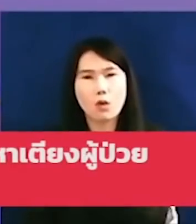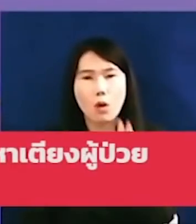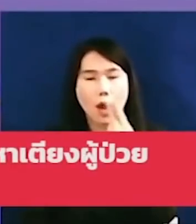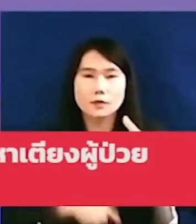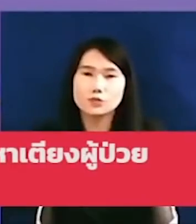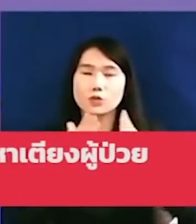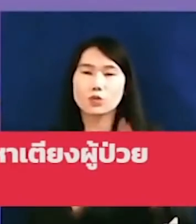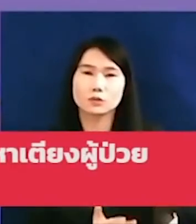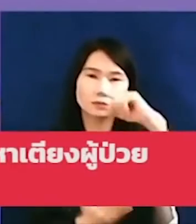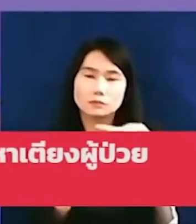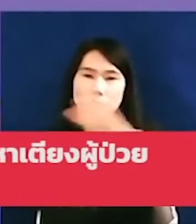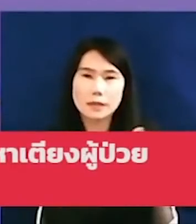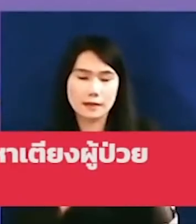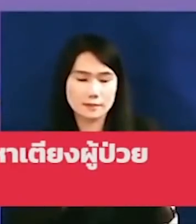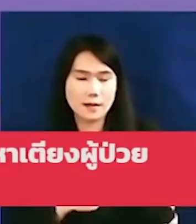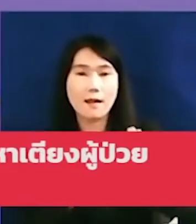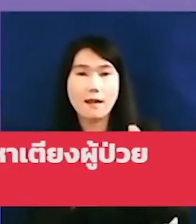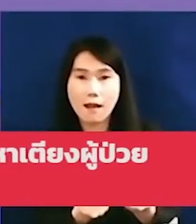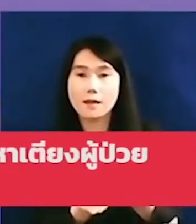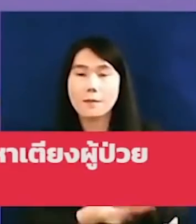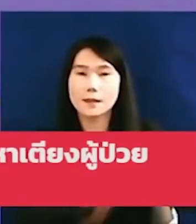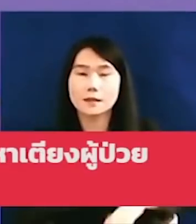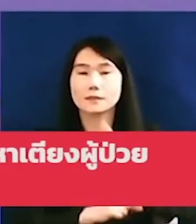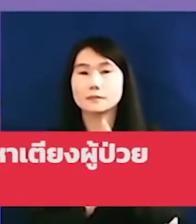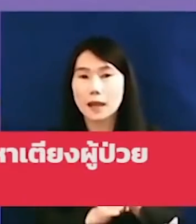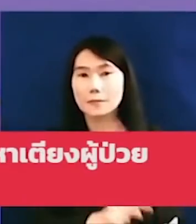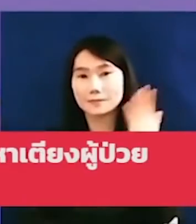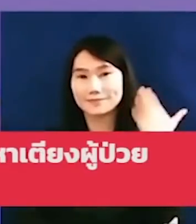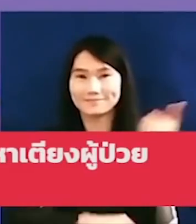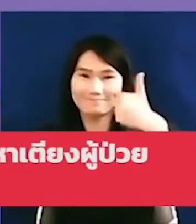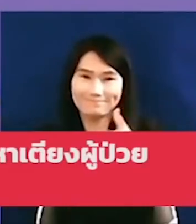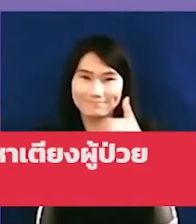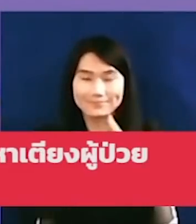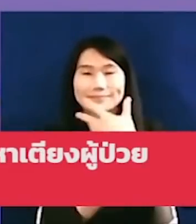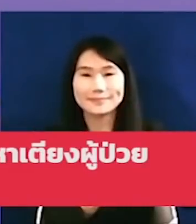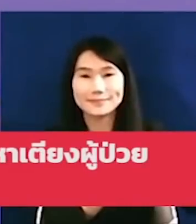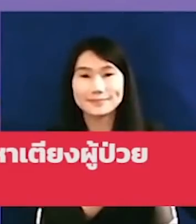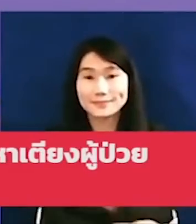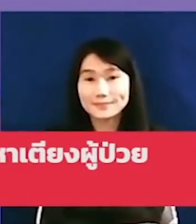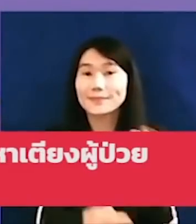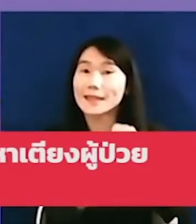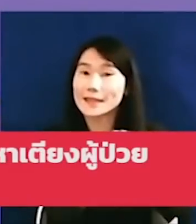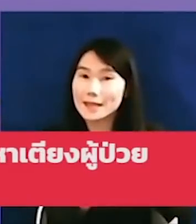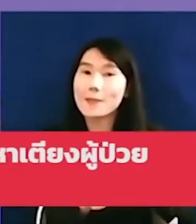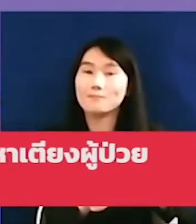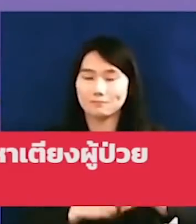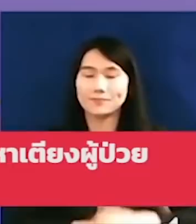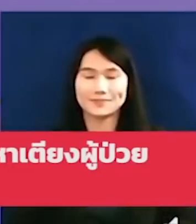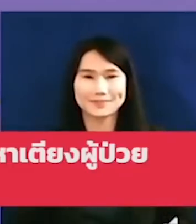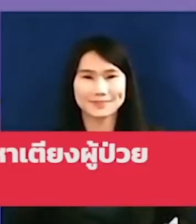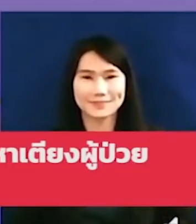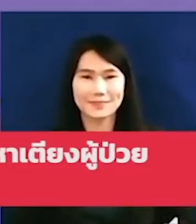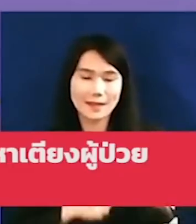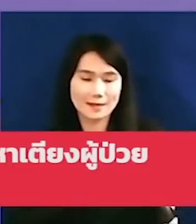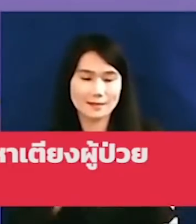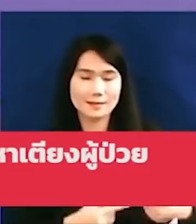นายแพทย์สมศักดิ์อัธศิลป์อธิบดีกรมการแพทย์ให้สัมภาษณ์ว่ารองนายกรัฐมนตรีและรัฐมนตรีว่าการกระทรวงสาธารณสุ